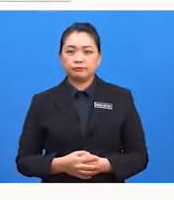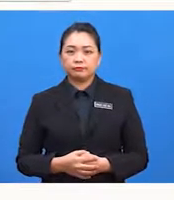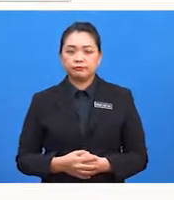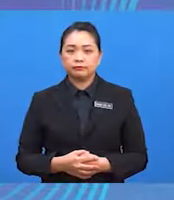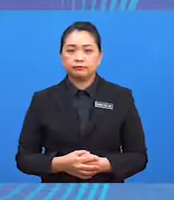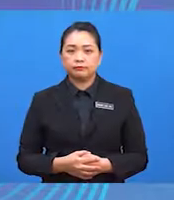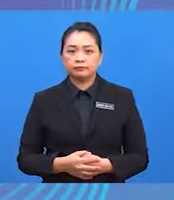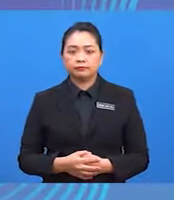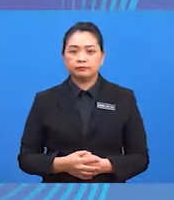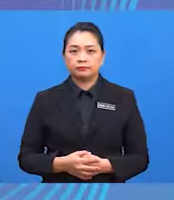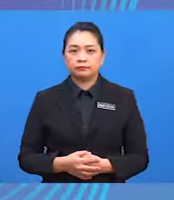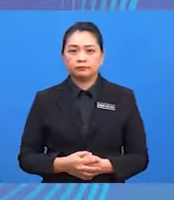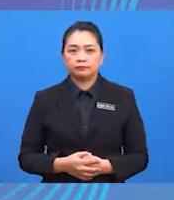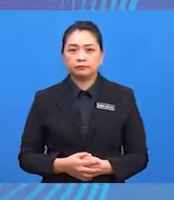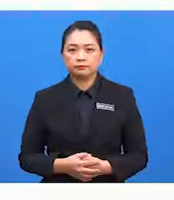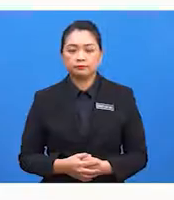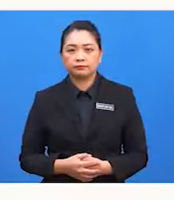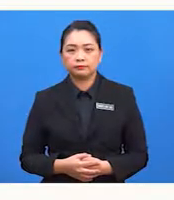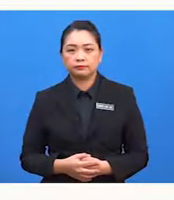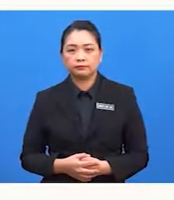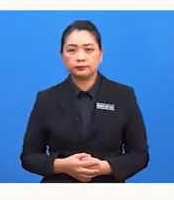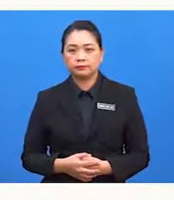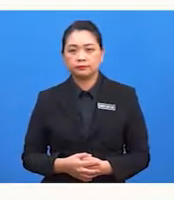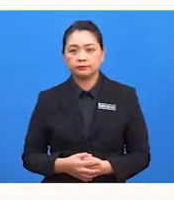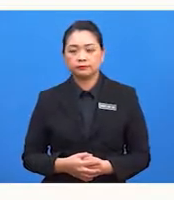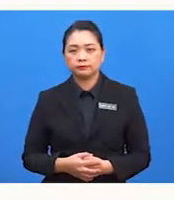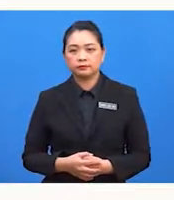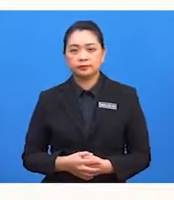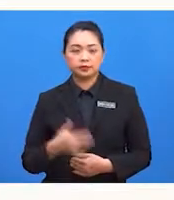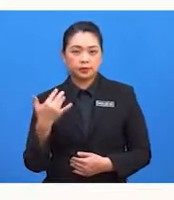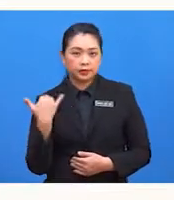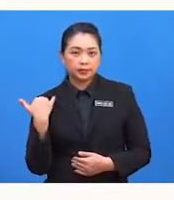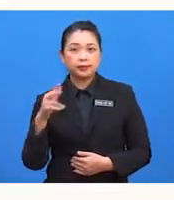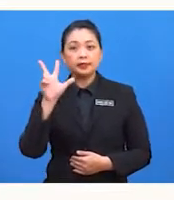Perspektif yang ketiga adalah tiga titik lenyap.